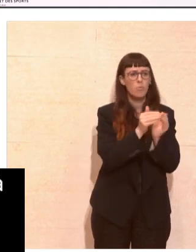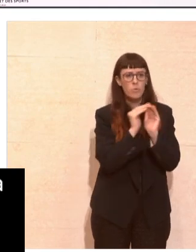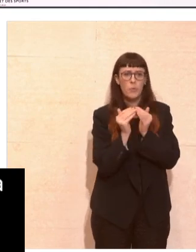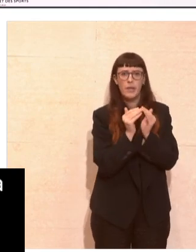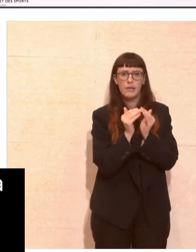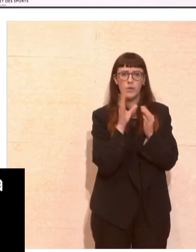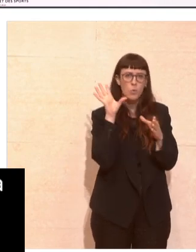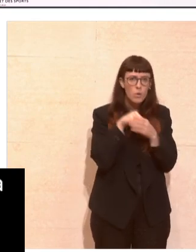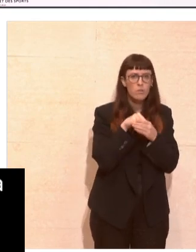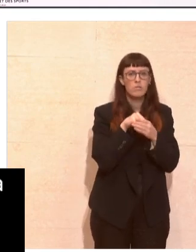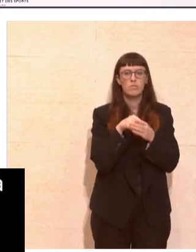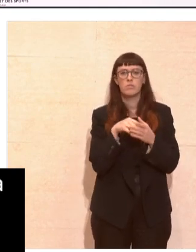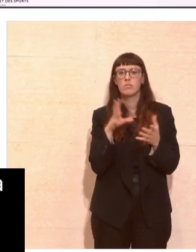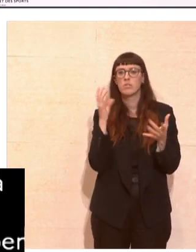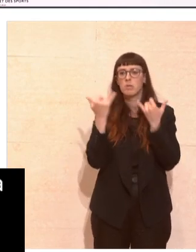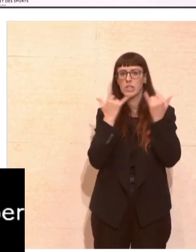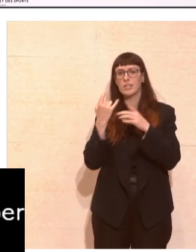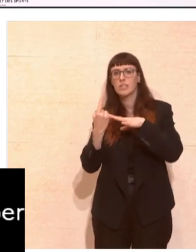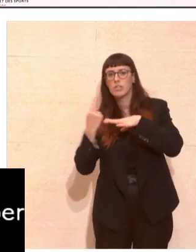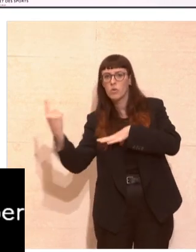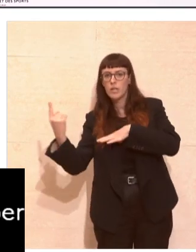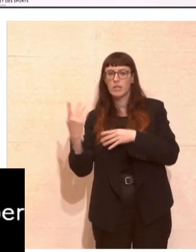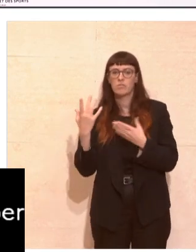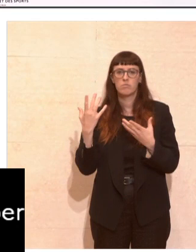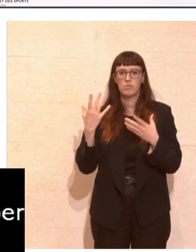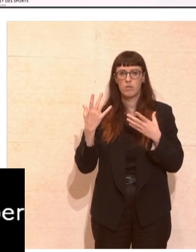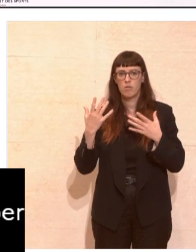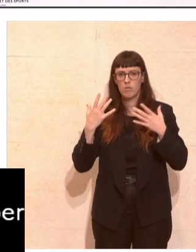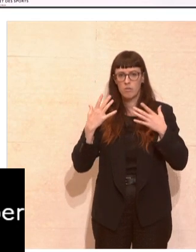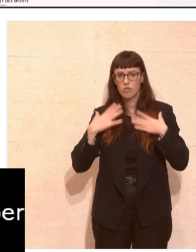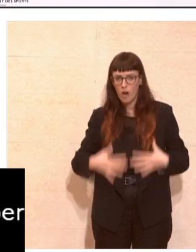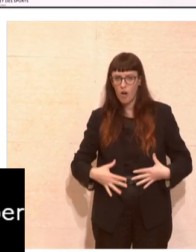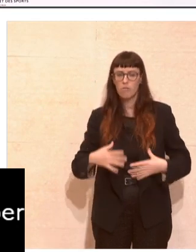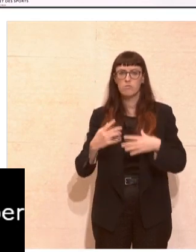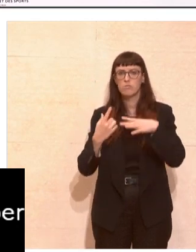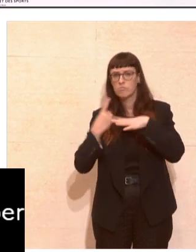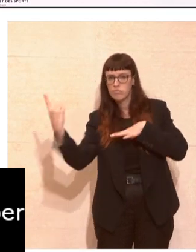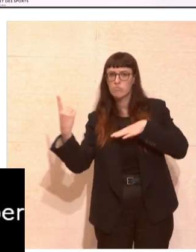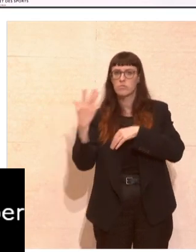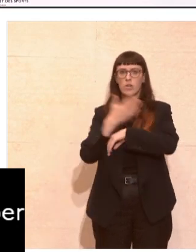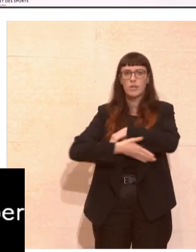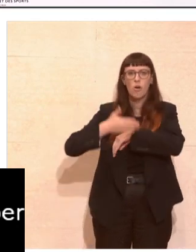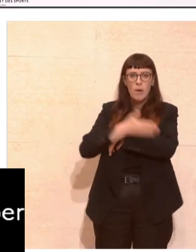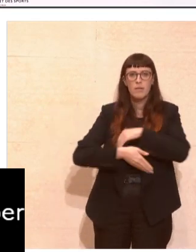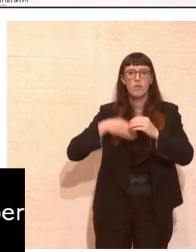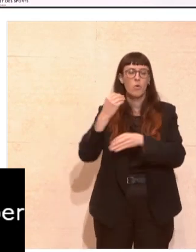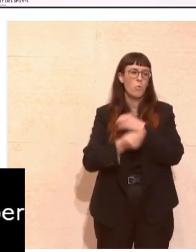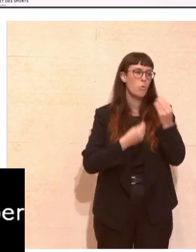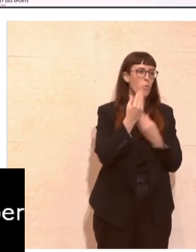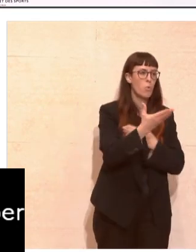peut être important quand on est isolé, que ce soit physiquement dans les campagnes, par exemple, ou quand on représente des